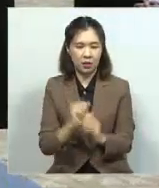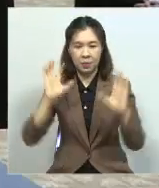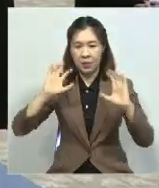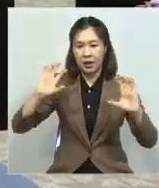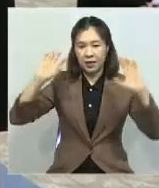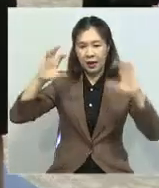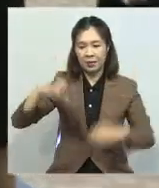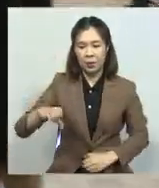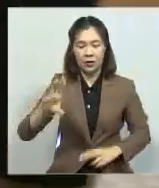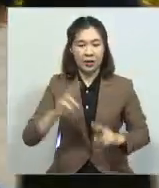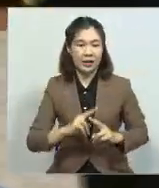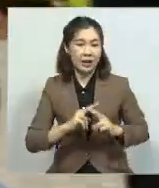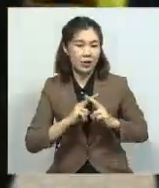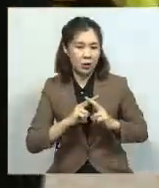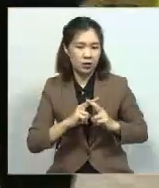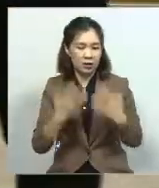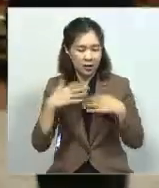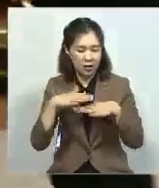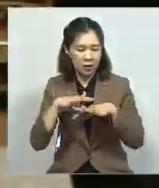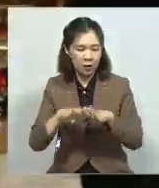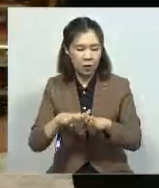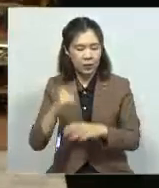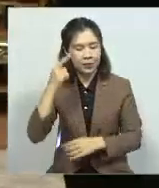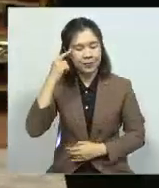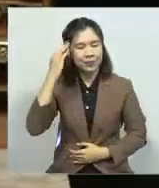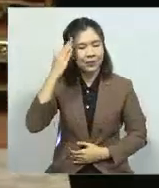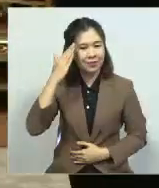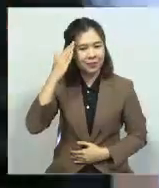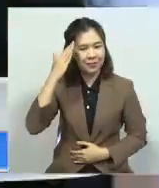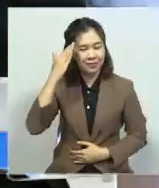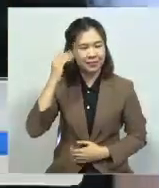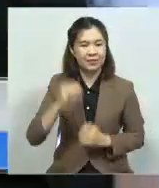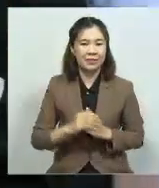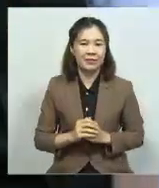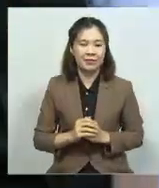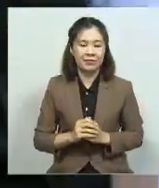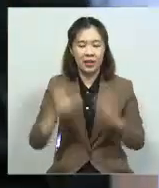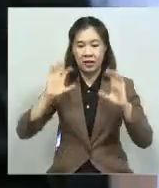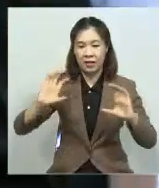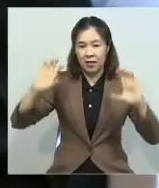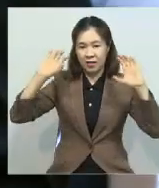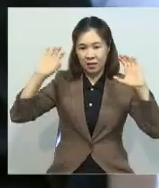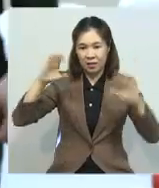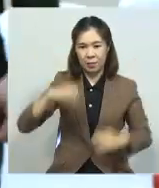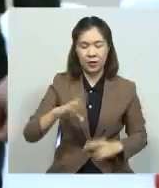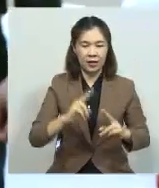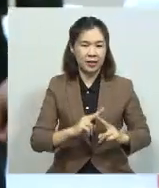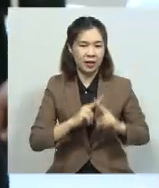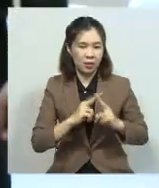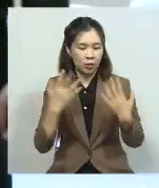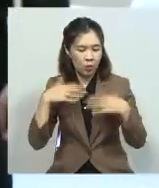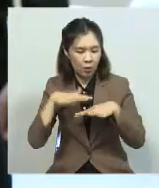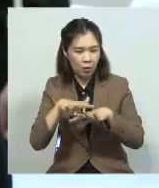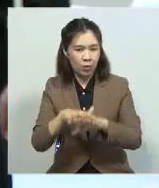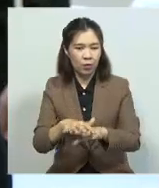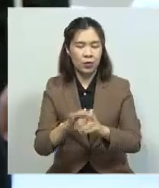ครัฐภาคเอกชนที่เกี่ยวข้องร่วมรำลึกถึงพระกรุณาธิคุณโดยมีหน่วยงานภาครัฐภาคเอกชนและรัฐวิสาหกิจเดินทางมาร่วม